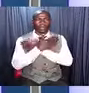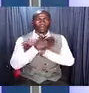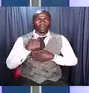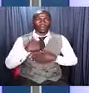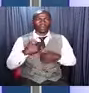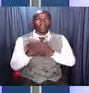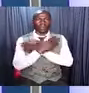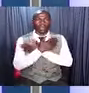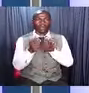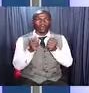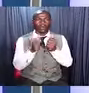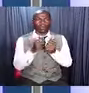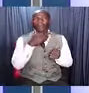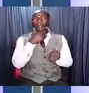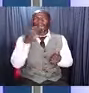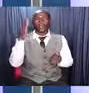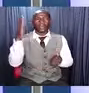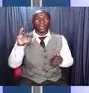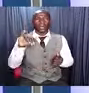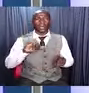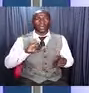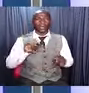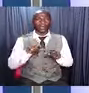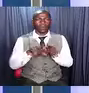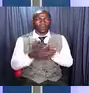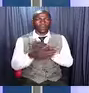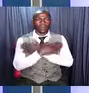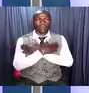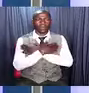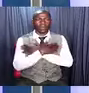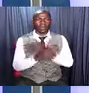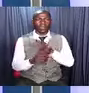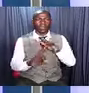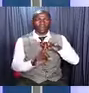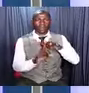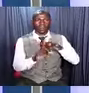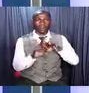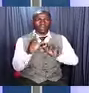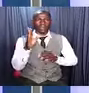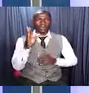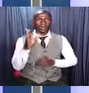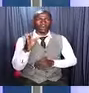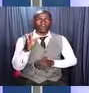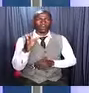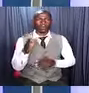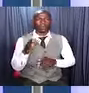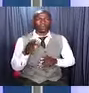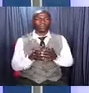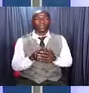that loveth me. Atapendwa na Baba yangu. Shall be loved by my Father. Nami nitampenda. And I will love him. Na kujidhihirisha kwake. And I will manifest myself to